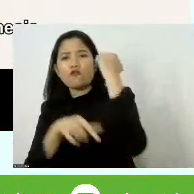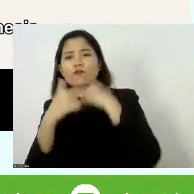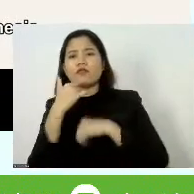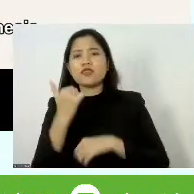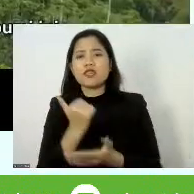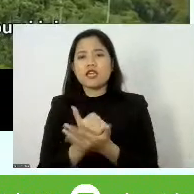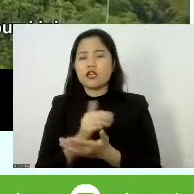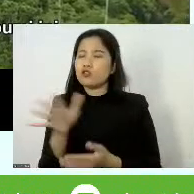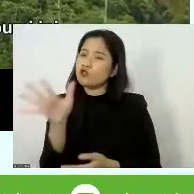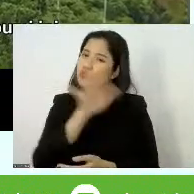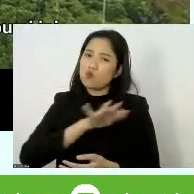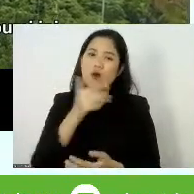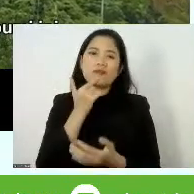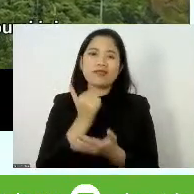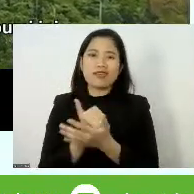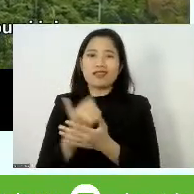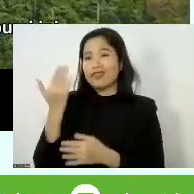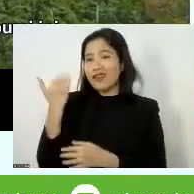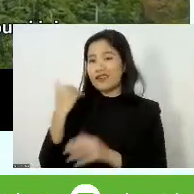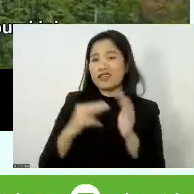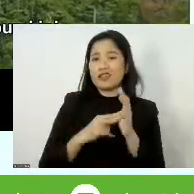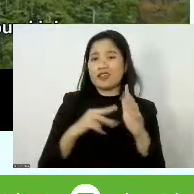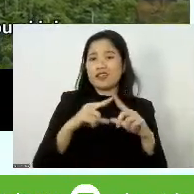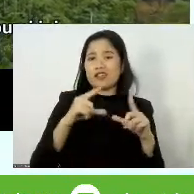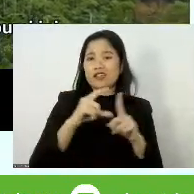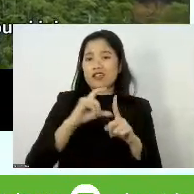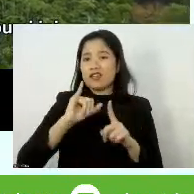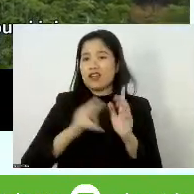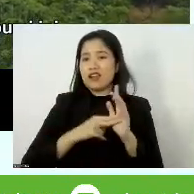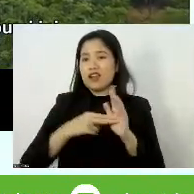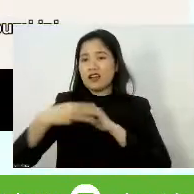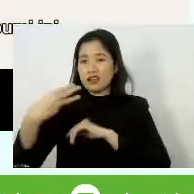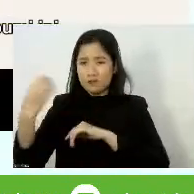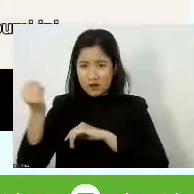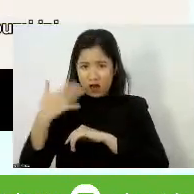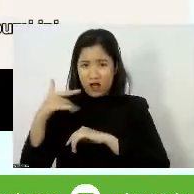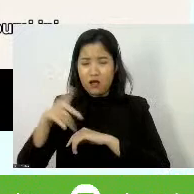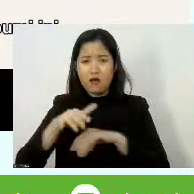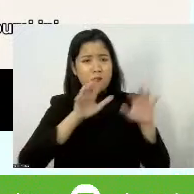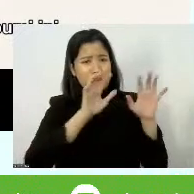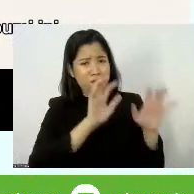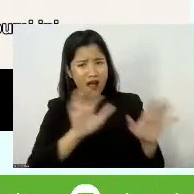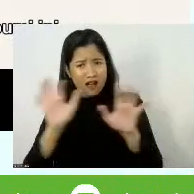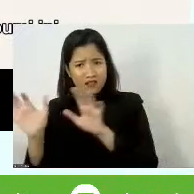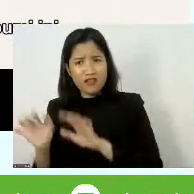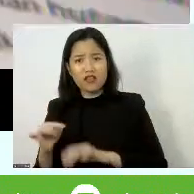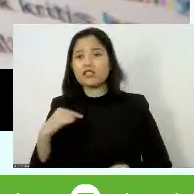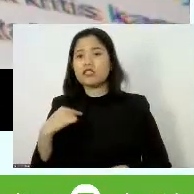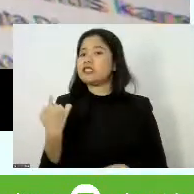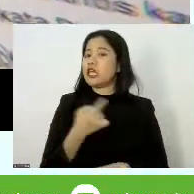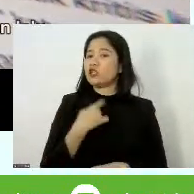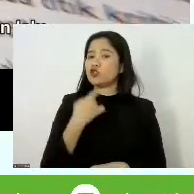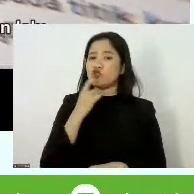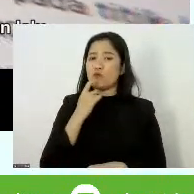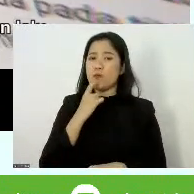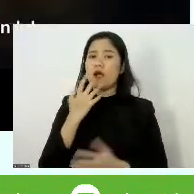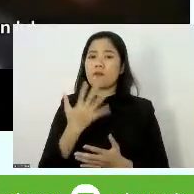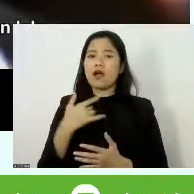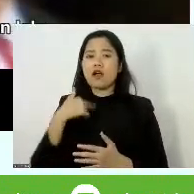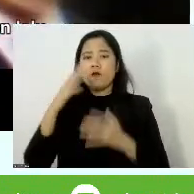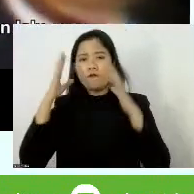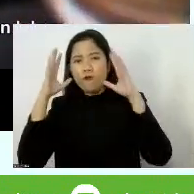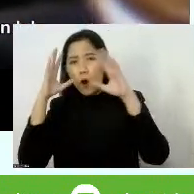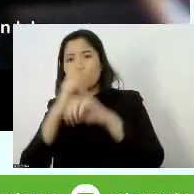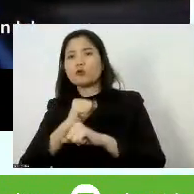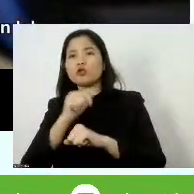mengutip kata kanadin bahwasanya sangking banyaknya Jadi mendingan kita coba mulai fokus salah